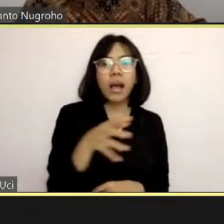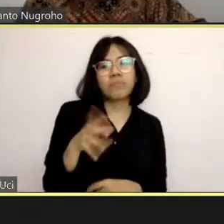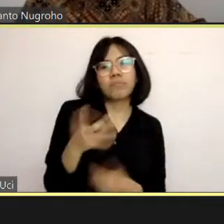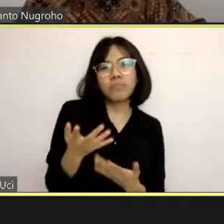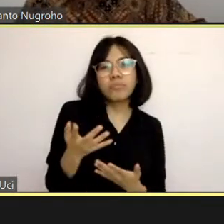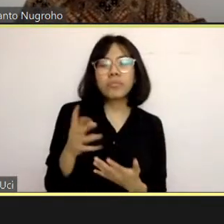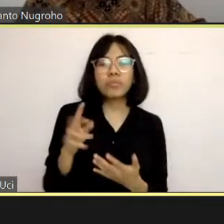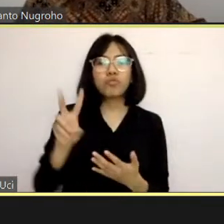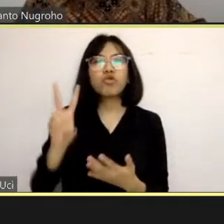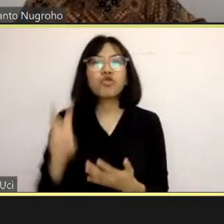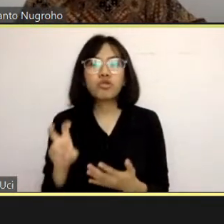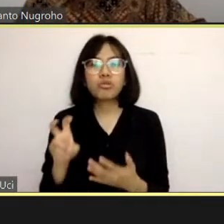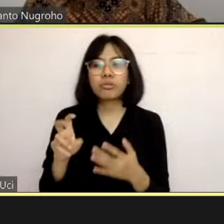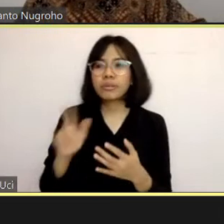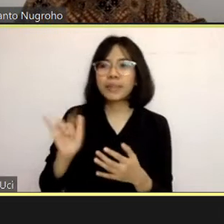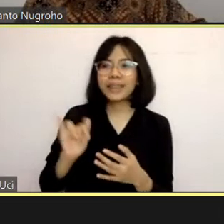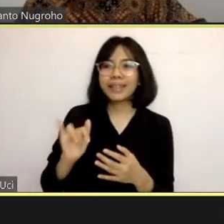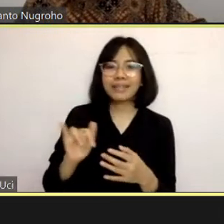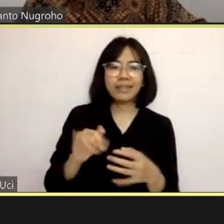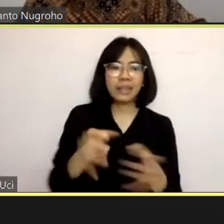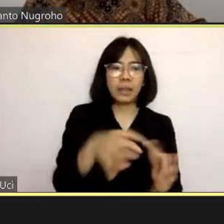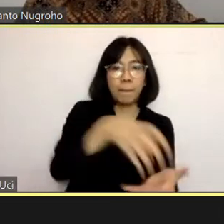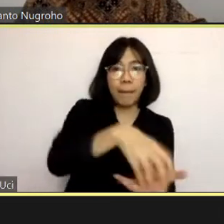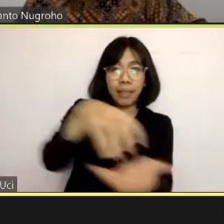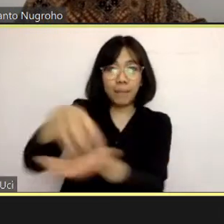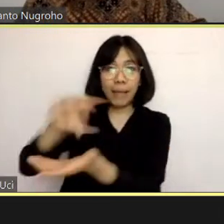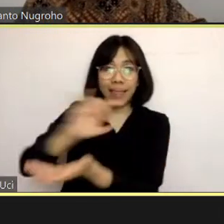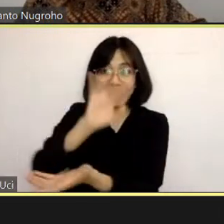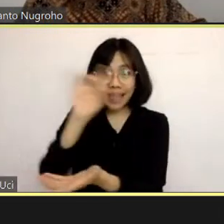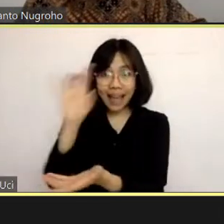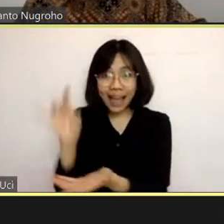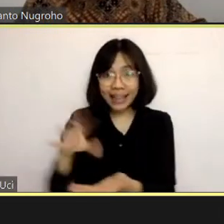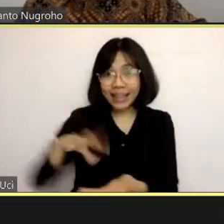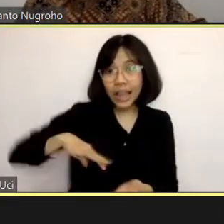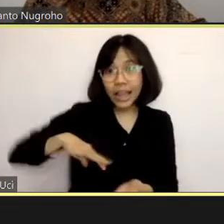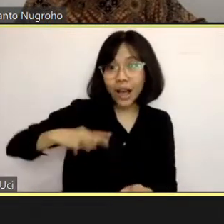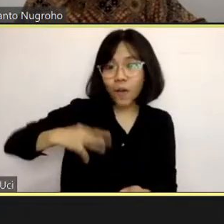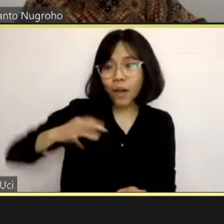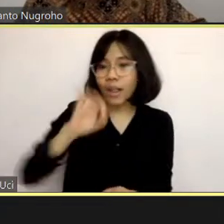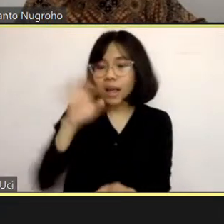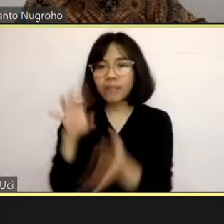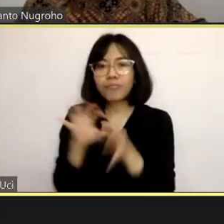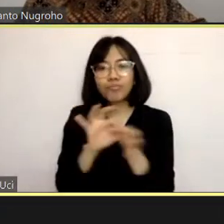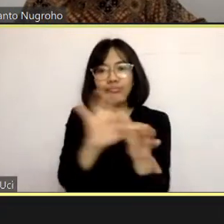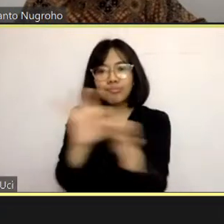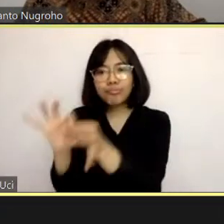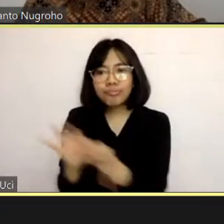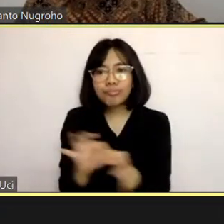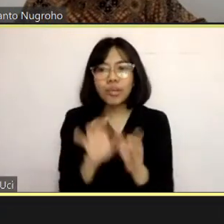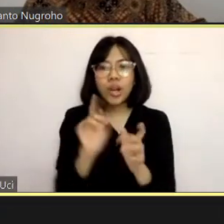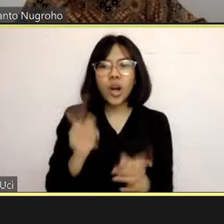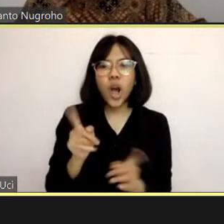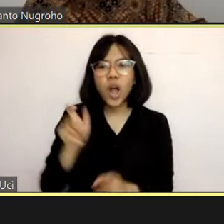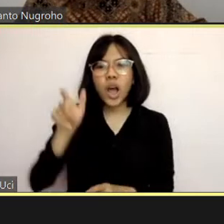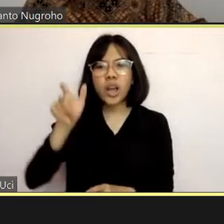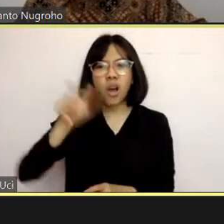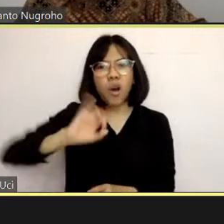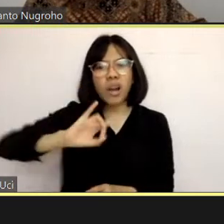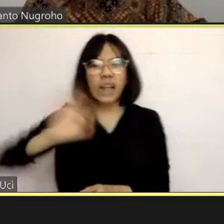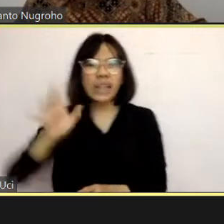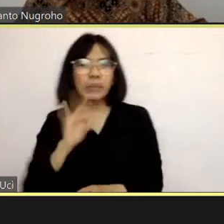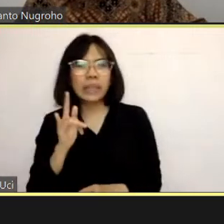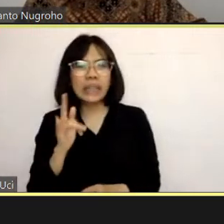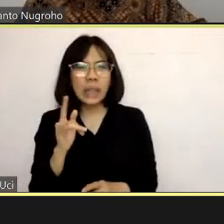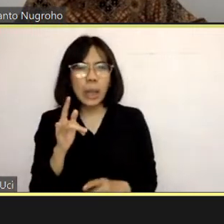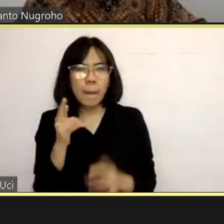kota-kota lainnya. Kalau untuk mendeteksi apakah ada penyusupan yang sengaja mengacau dengan kedok relawan medis,